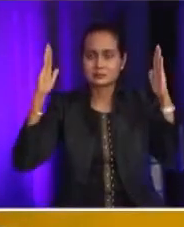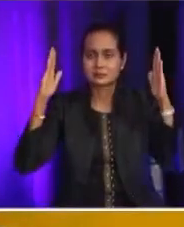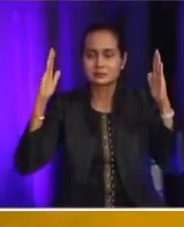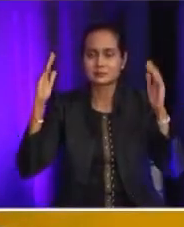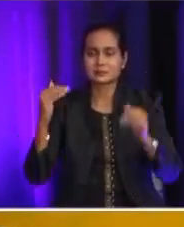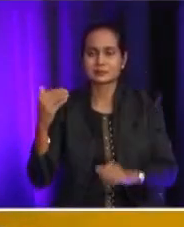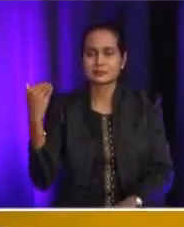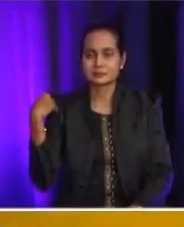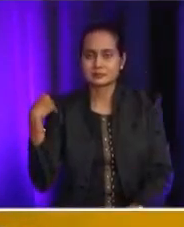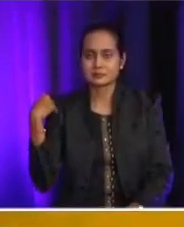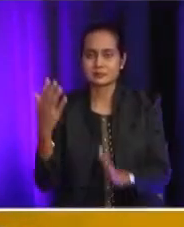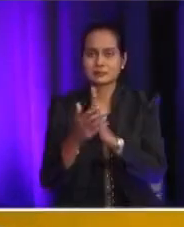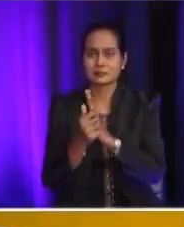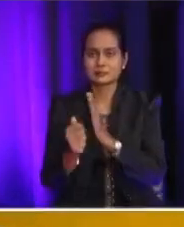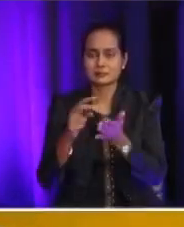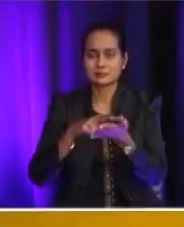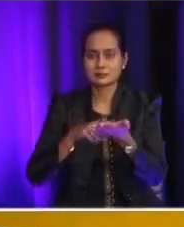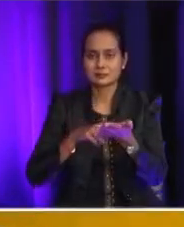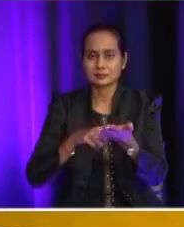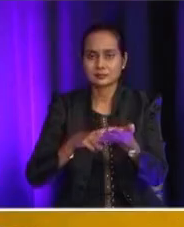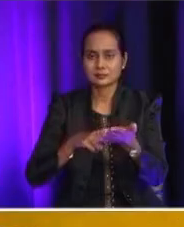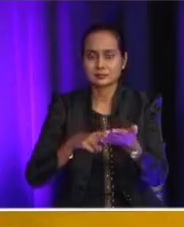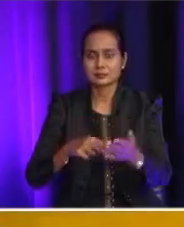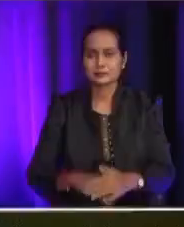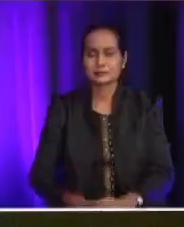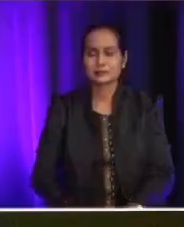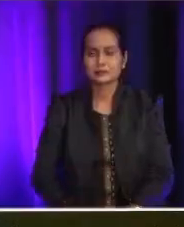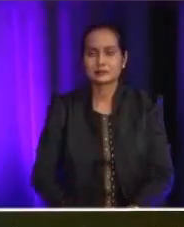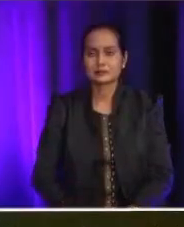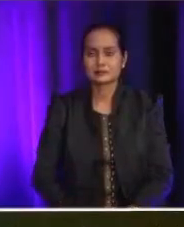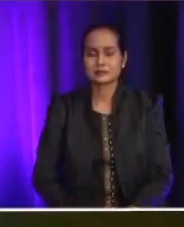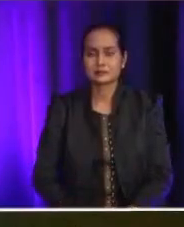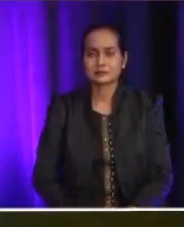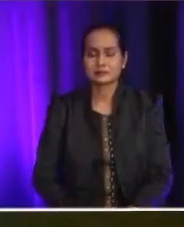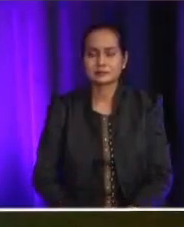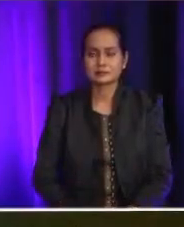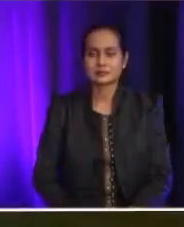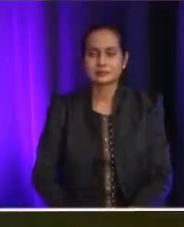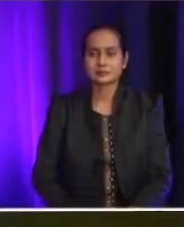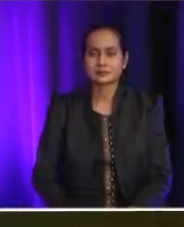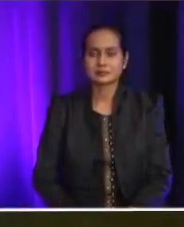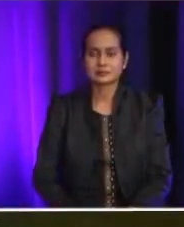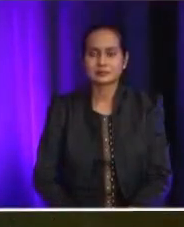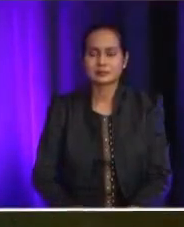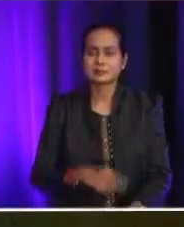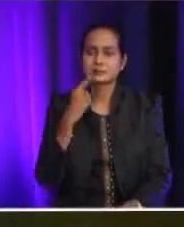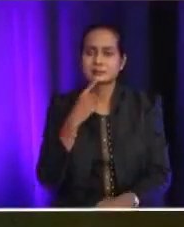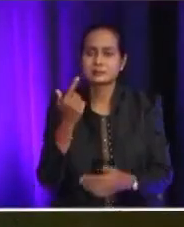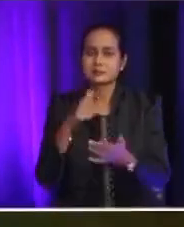kata kemahiran membaca. Baiklah, kita tanya lagi kawan kita, siapa lagi kelompok sasarannya ya?